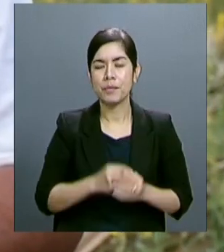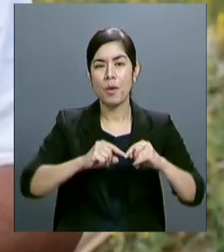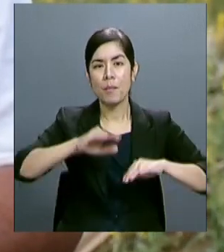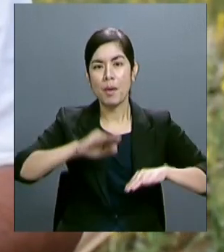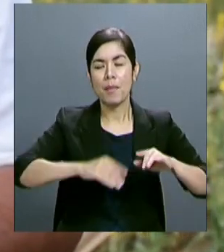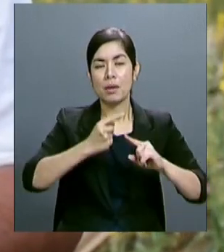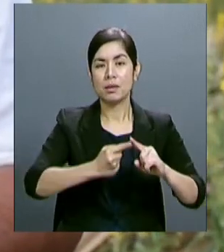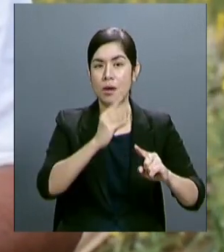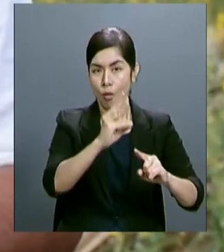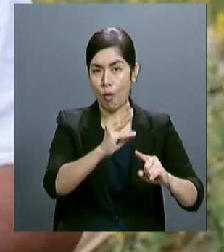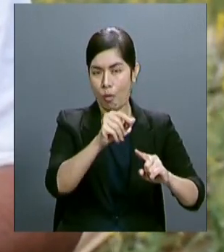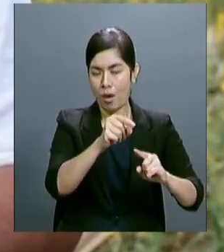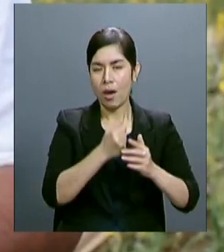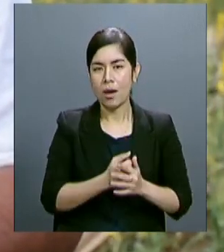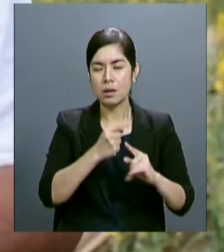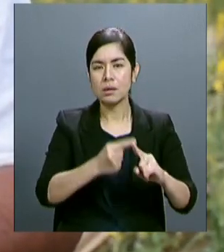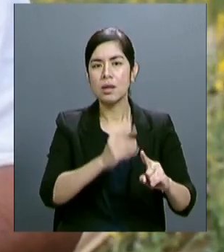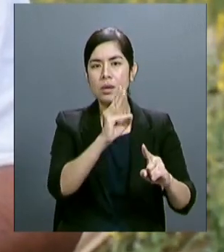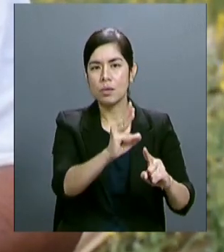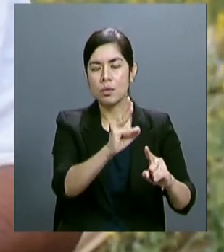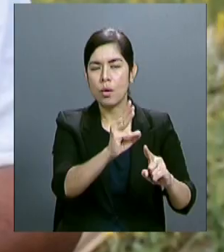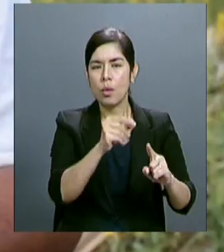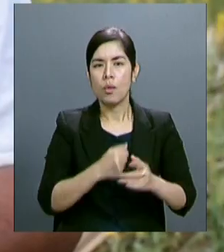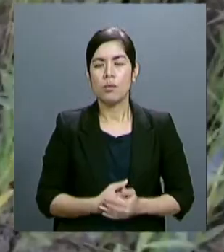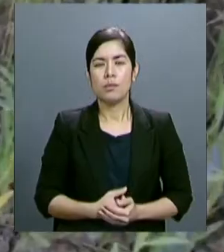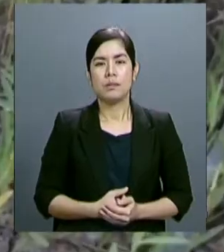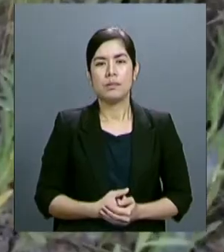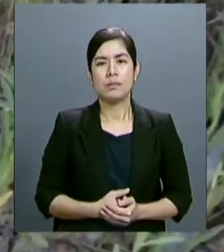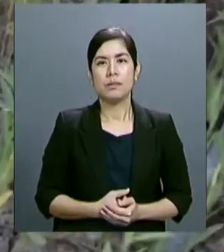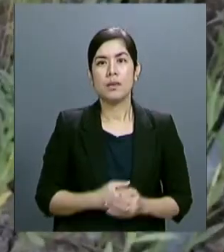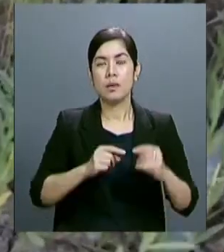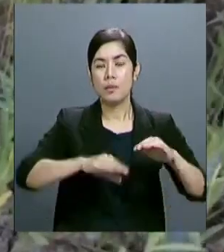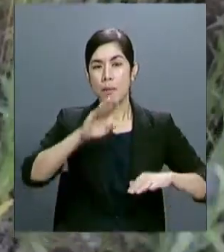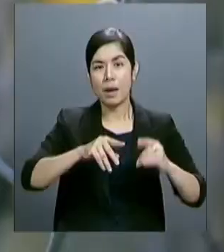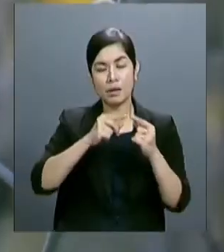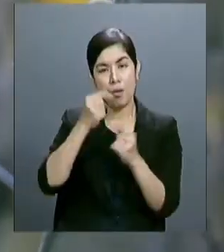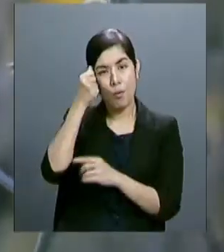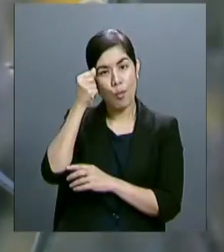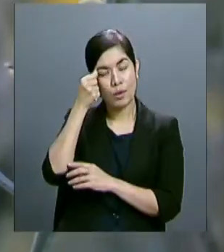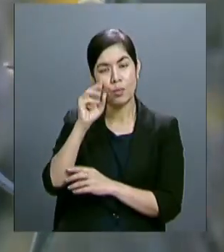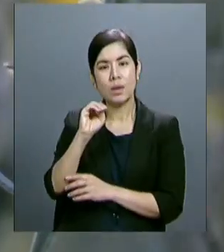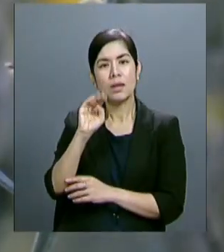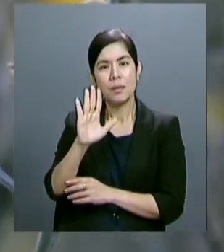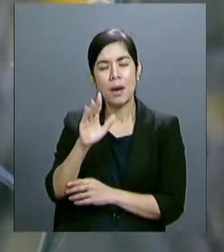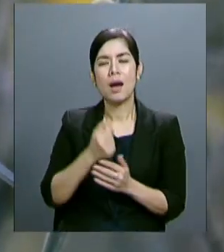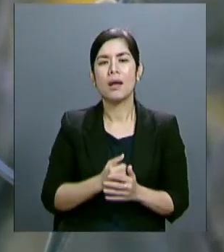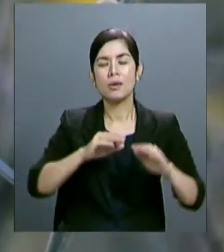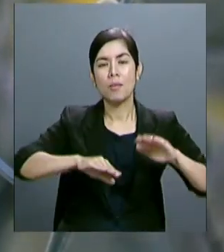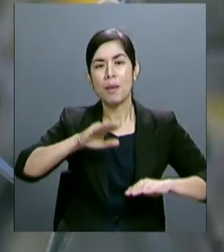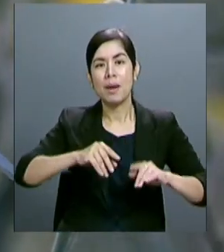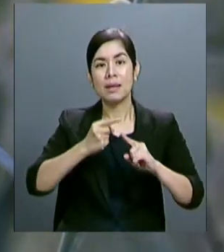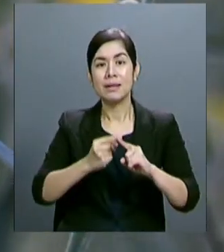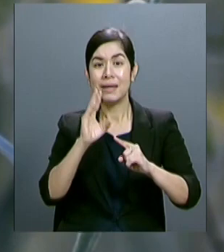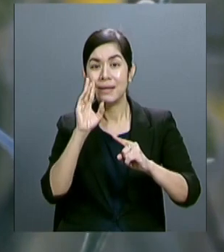ายนนะครับผ่านหวานไปประมาณเดือนมิถุนายนเนี่ยประมาณ45วันนะครับประมาณปลายเดือนกรกฎาเนี่ยปอเ